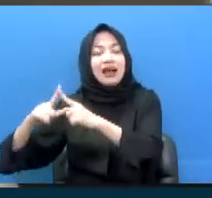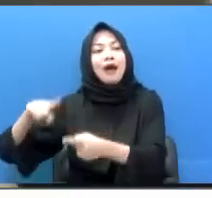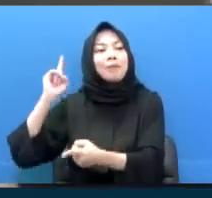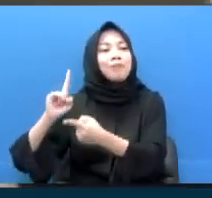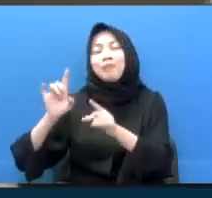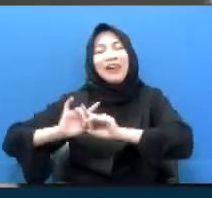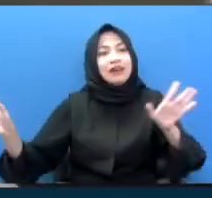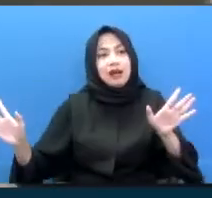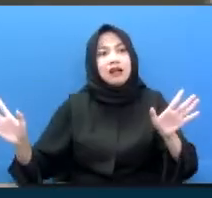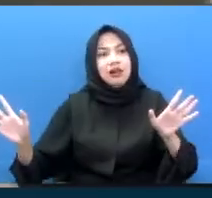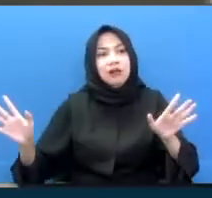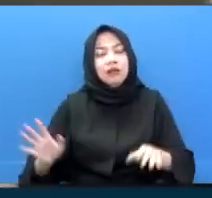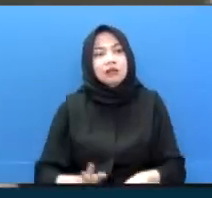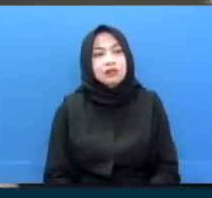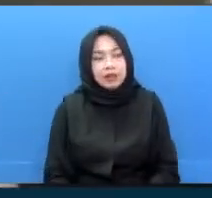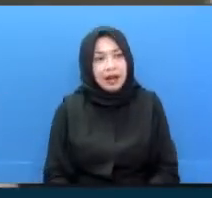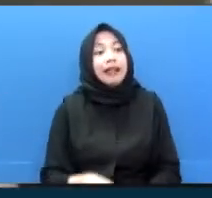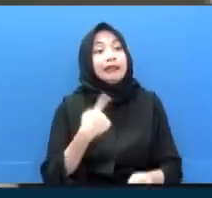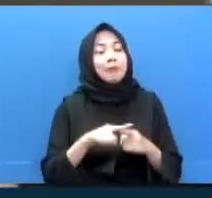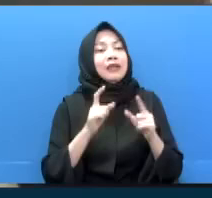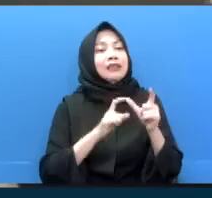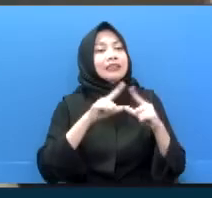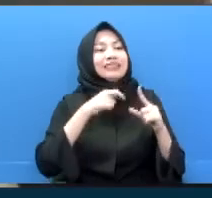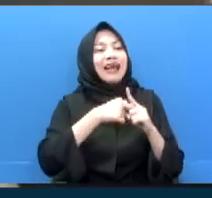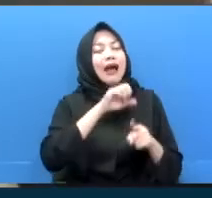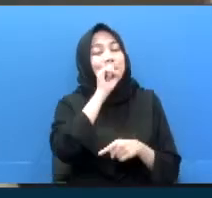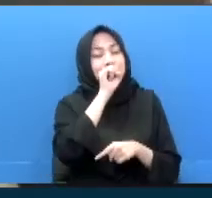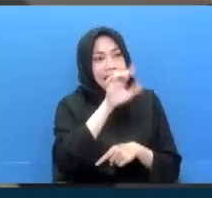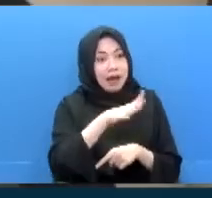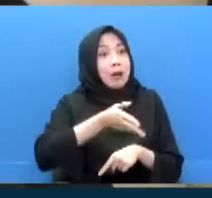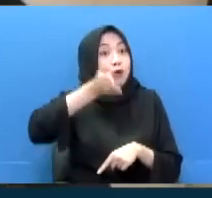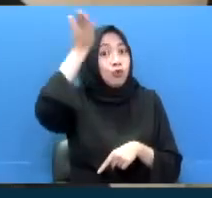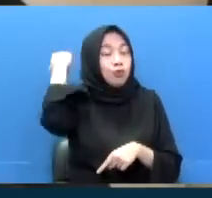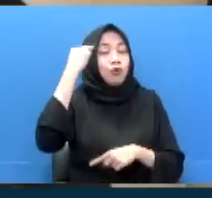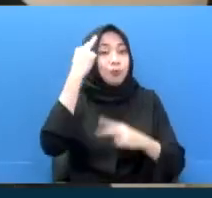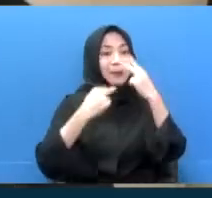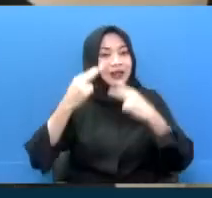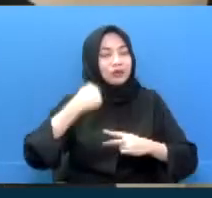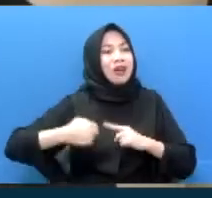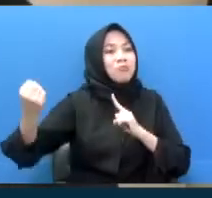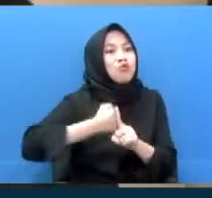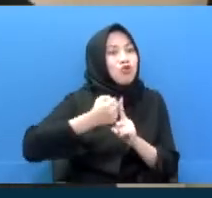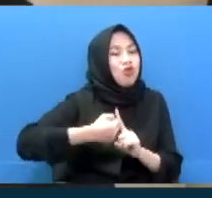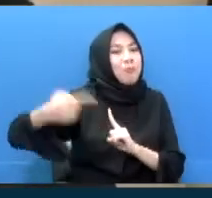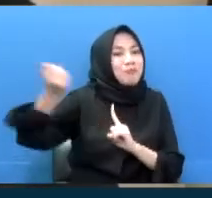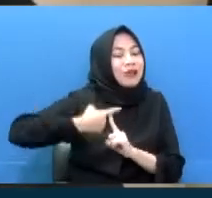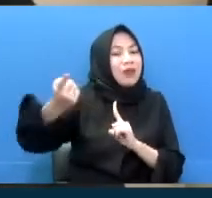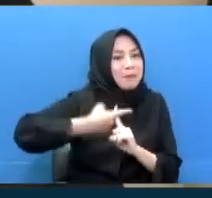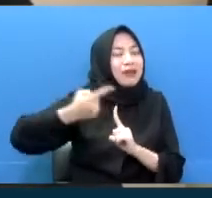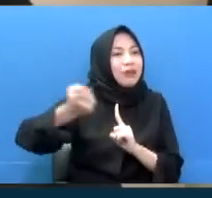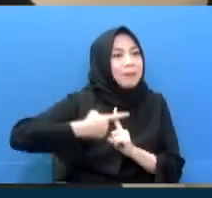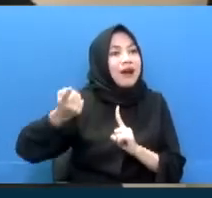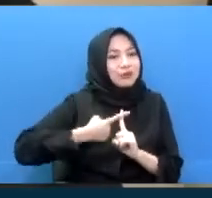Polres Cirebon dia diintimidasi lalu dia dipukuli di sana dan dipaksa untuk